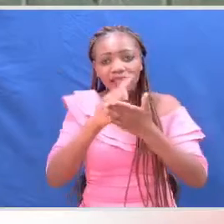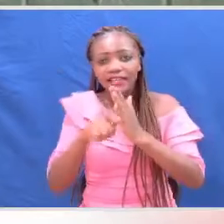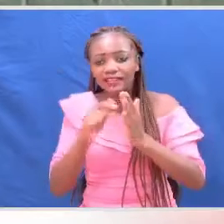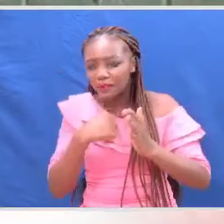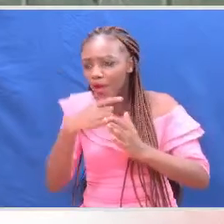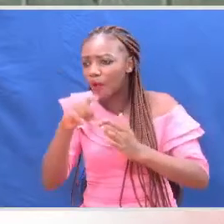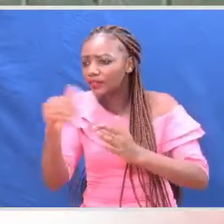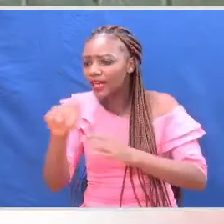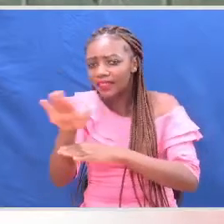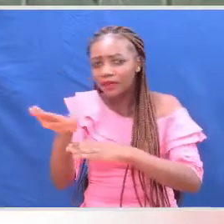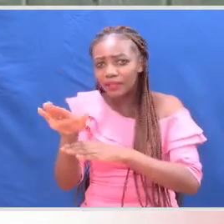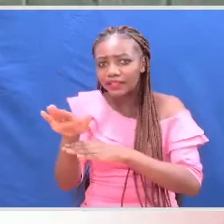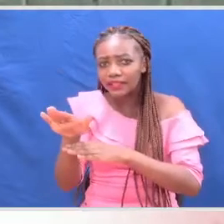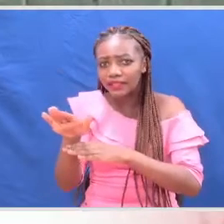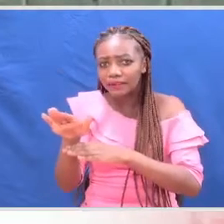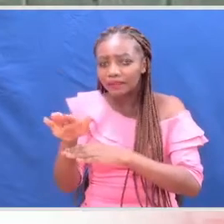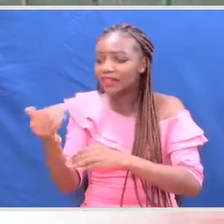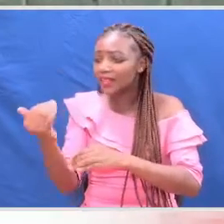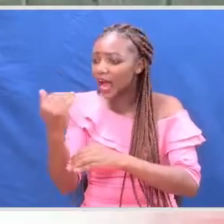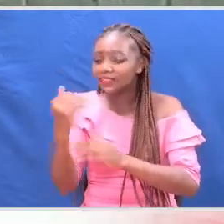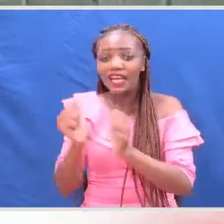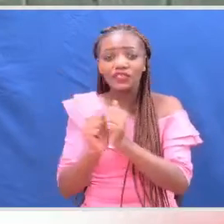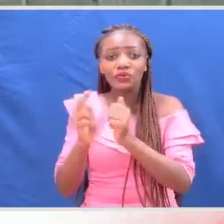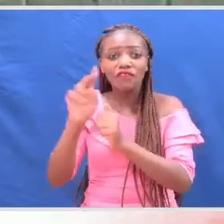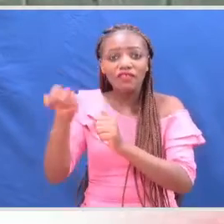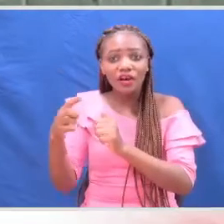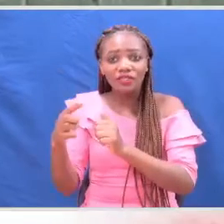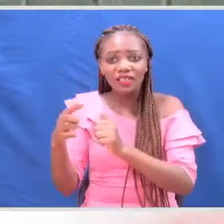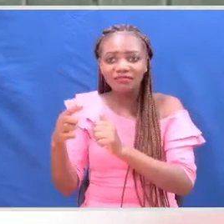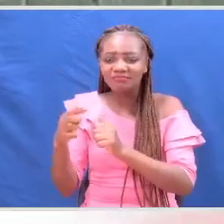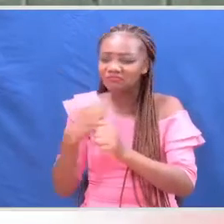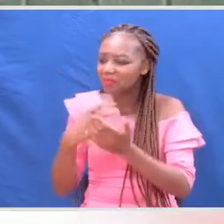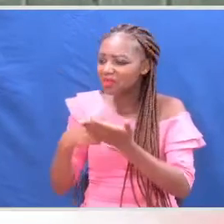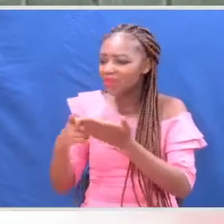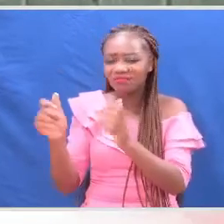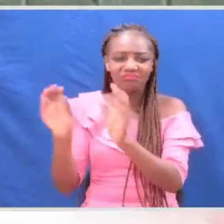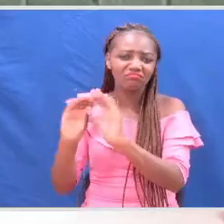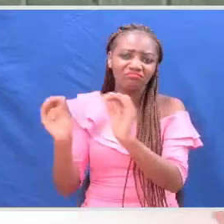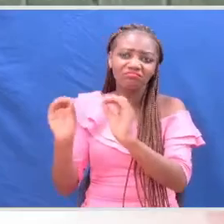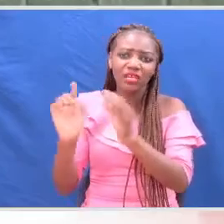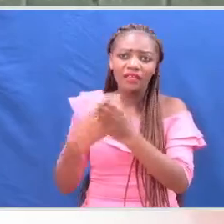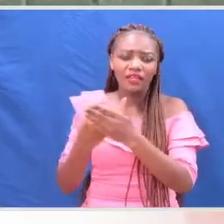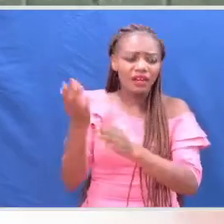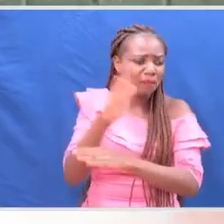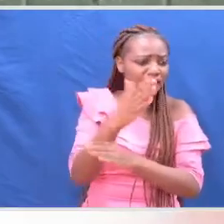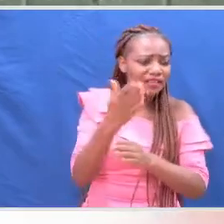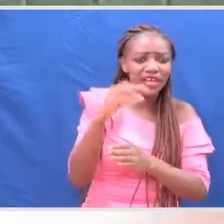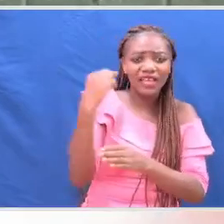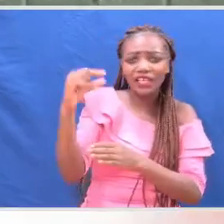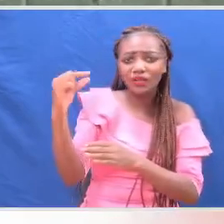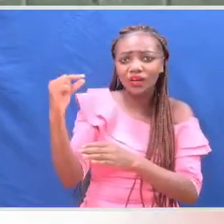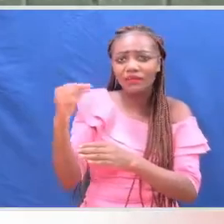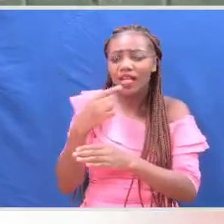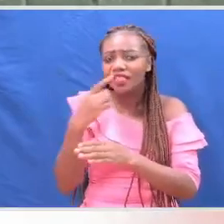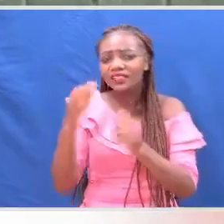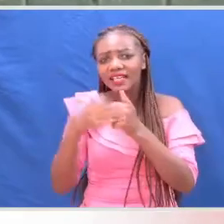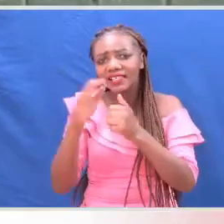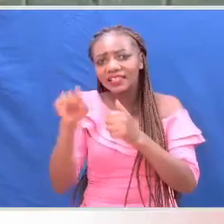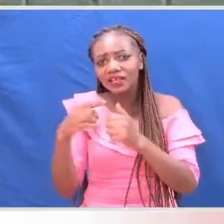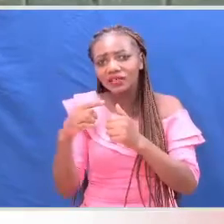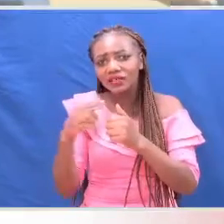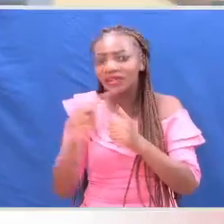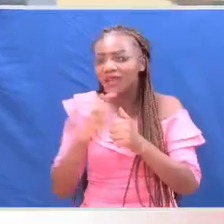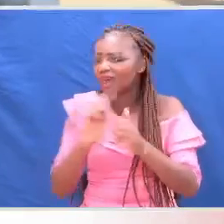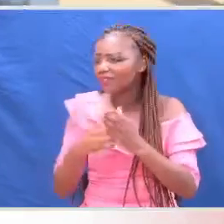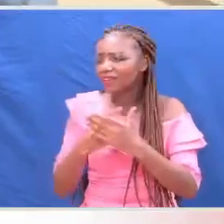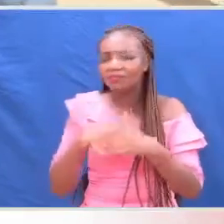Roysambu nikaitishwa 12, nikashindwa pia, nikakuja saa Githurai naambiwa 8k na sina hiyo